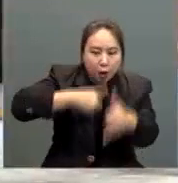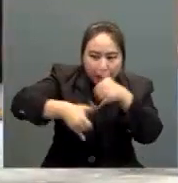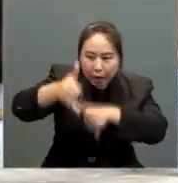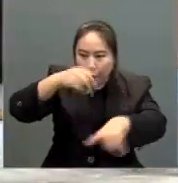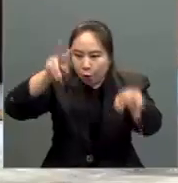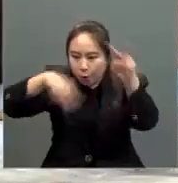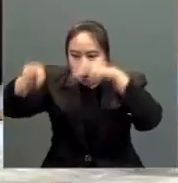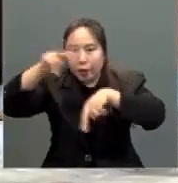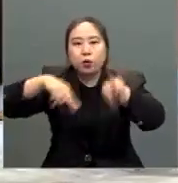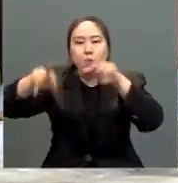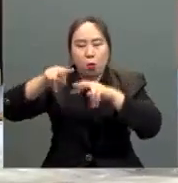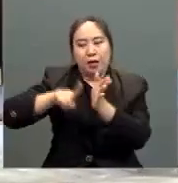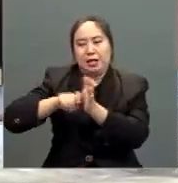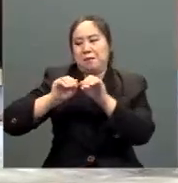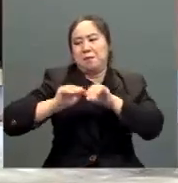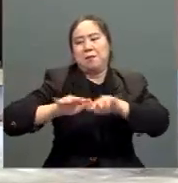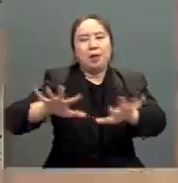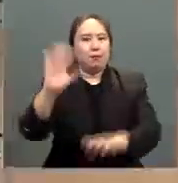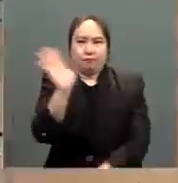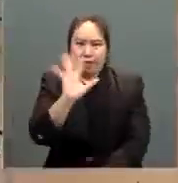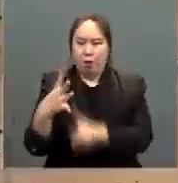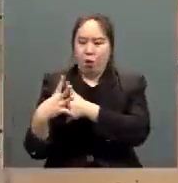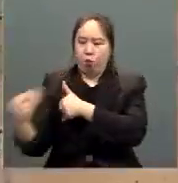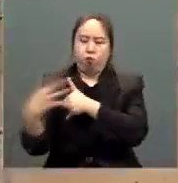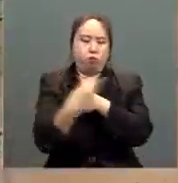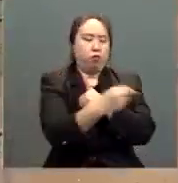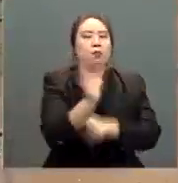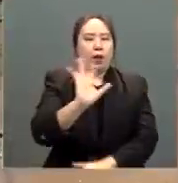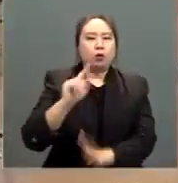ไม่ต้องมีความเสี่ยงที่จะไปแพร่เชื้อก่อนนะคะ ควบคุมไว้ก่อนนะฮะสกัดตั้งแต่ต้นทางนะคร ับ